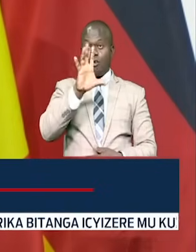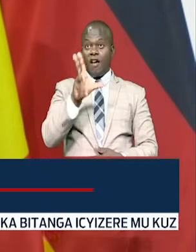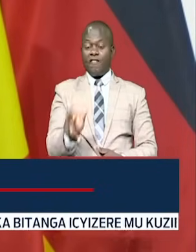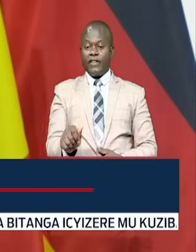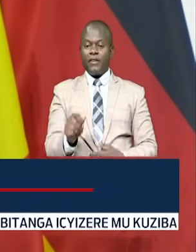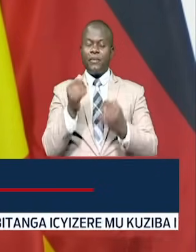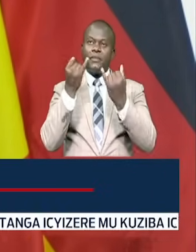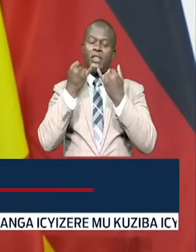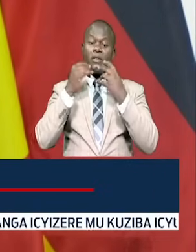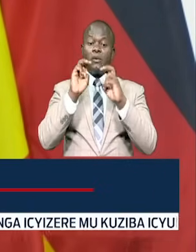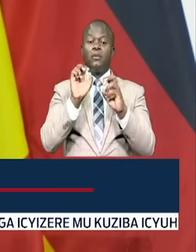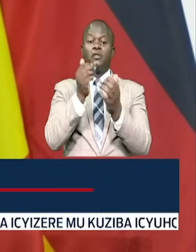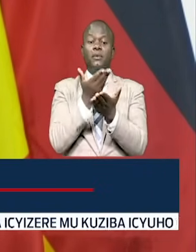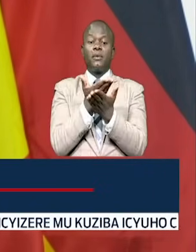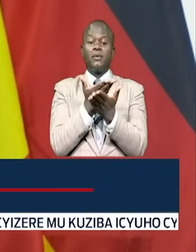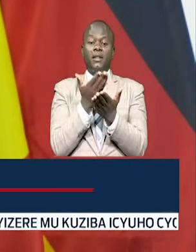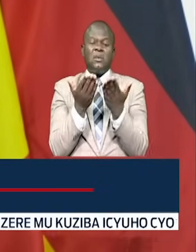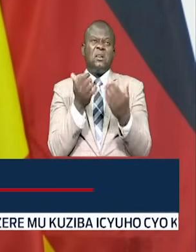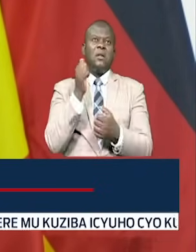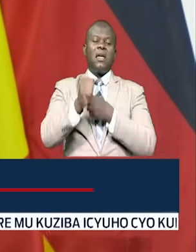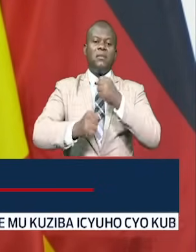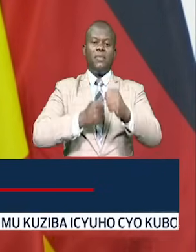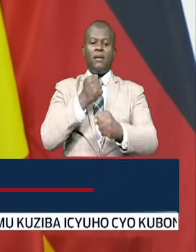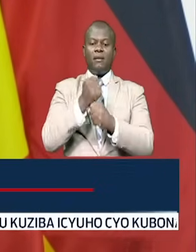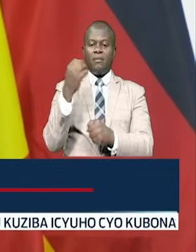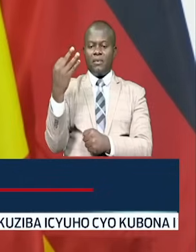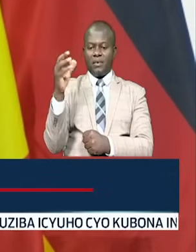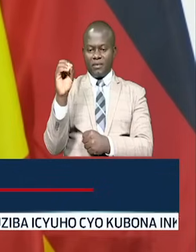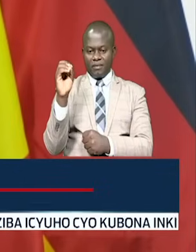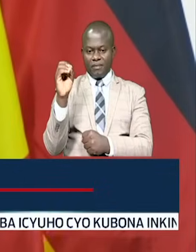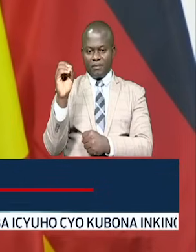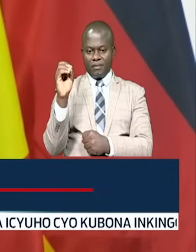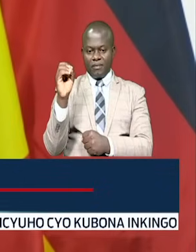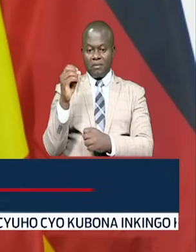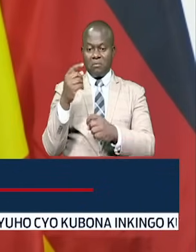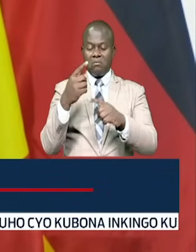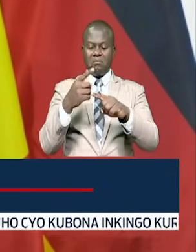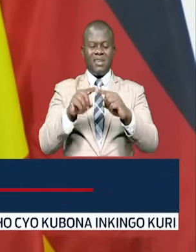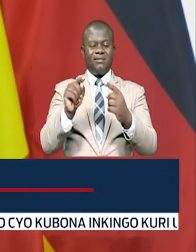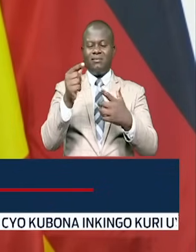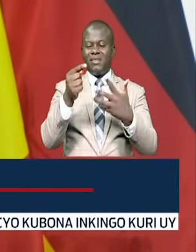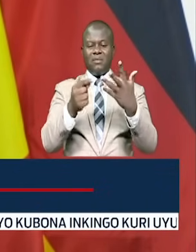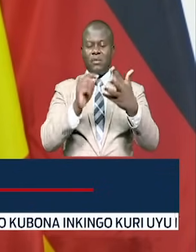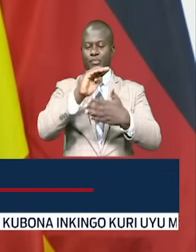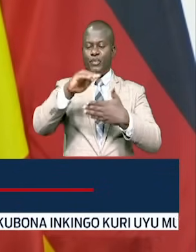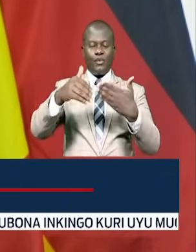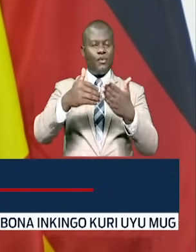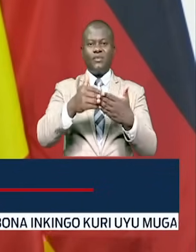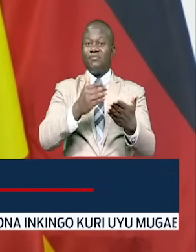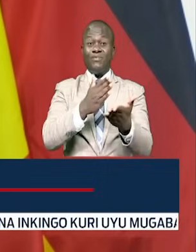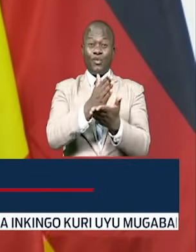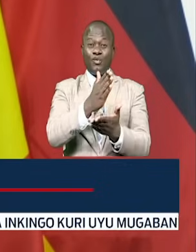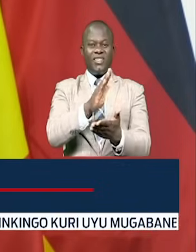ngo bishobora gufata igihe nibura cy'imyaka 30 ibi byose ntibyari ukuri